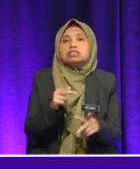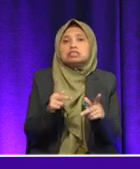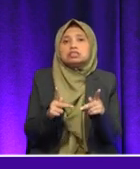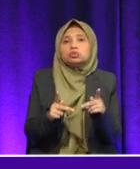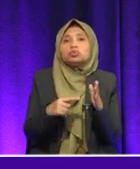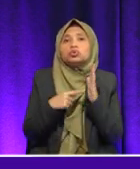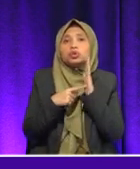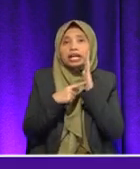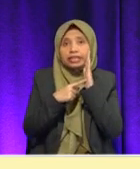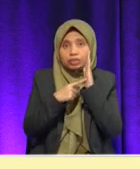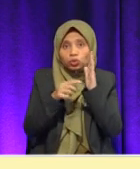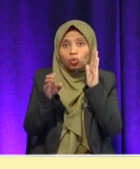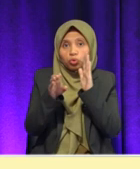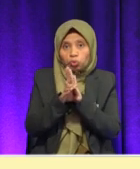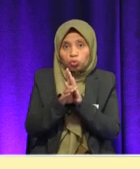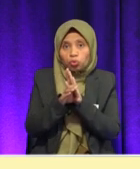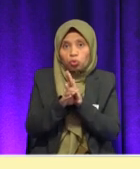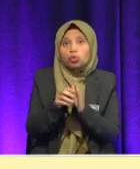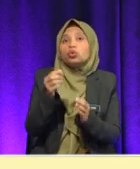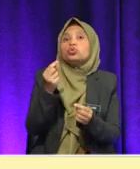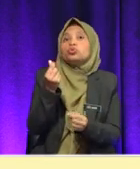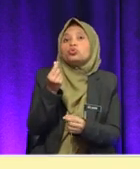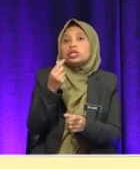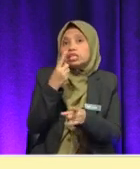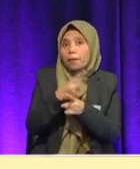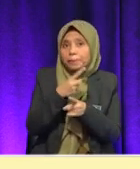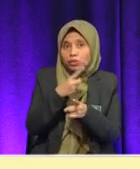tengahkan contoh duit Sebenarnya